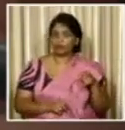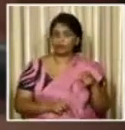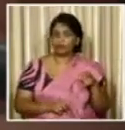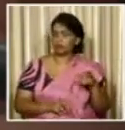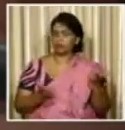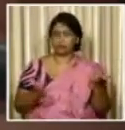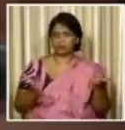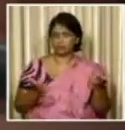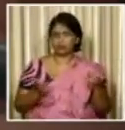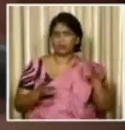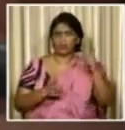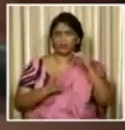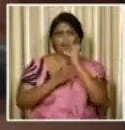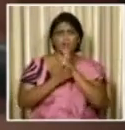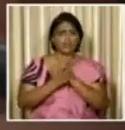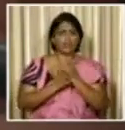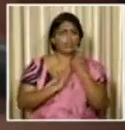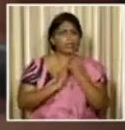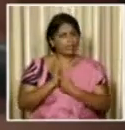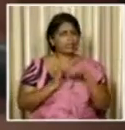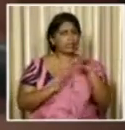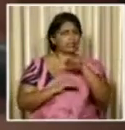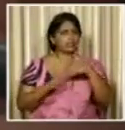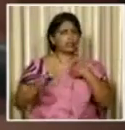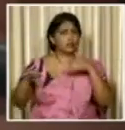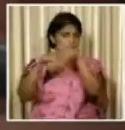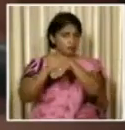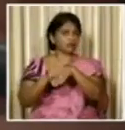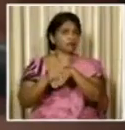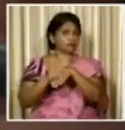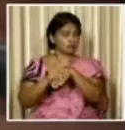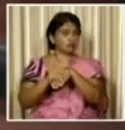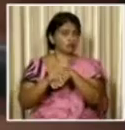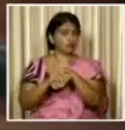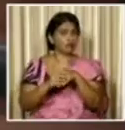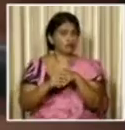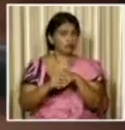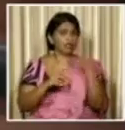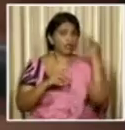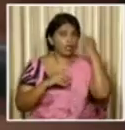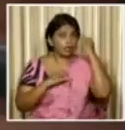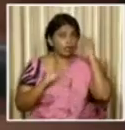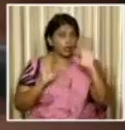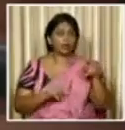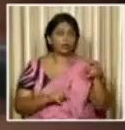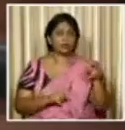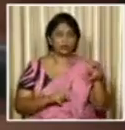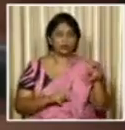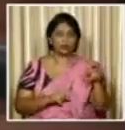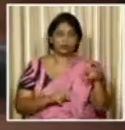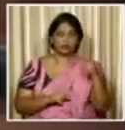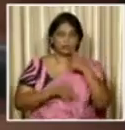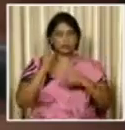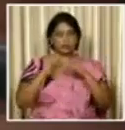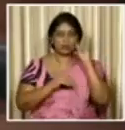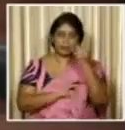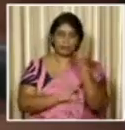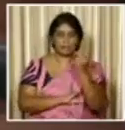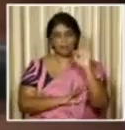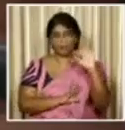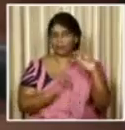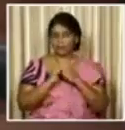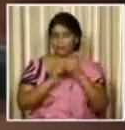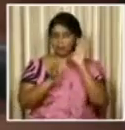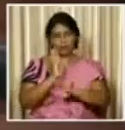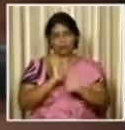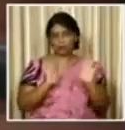Bukade, ya wiyastawa niti wagema samajata jeevathin nu. Ewata kalpana kala yutu thibuna. Man kiyanne yada chande dime balaya thiyena. Man eka pratikshepa